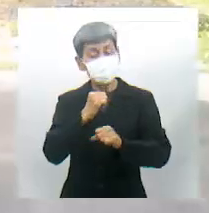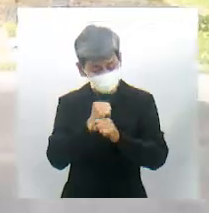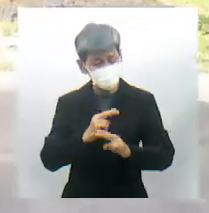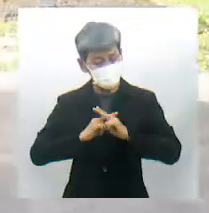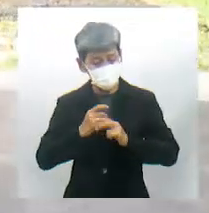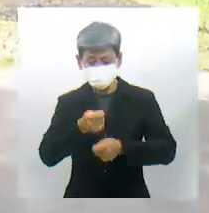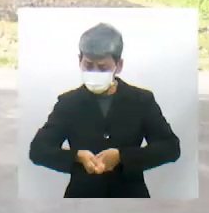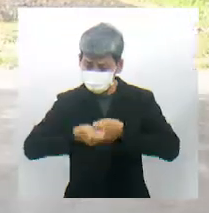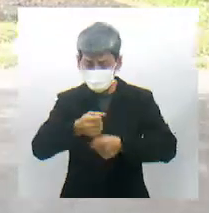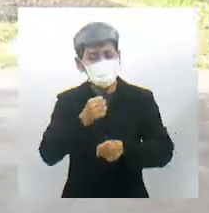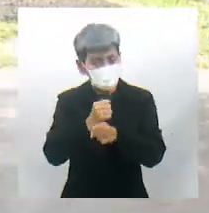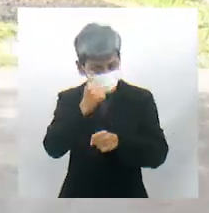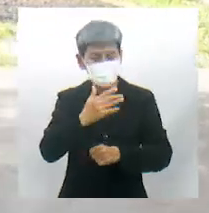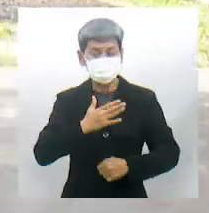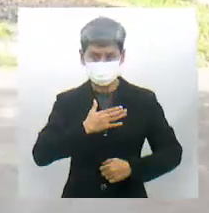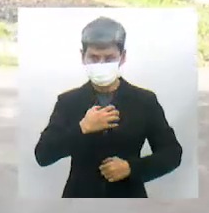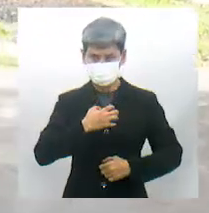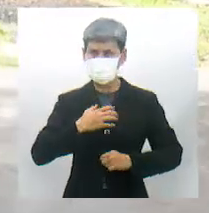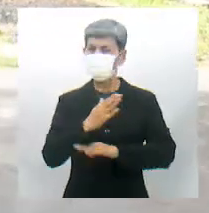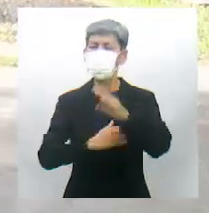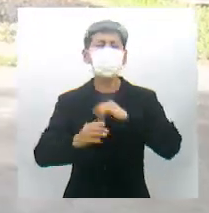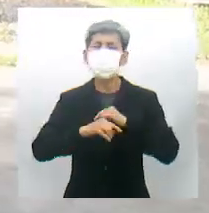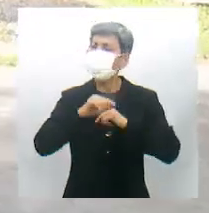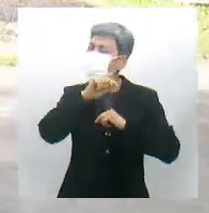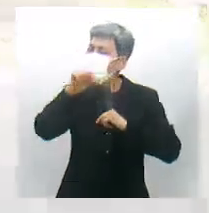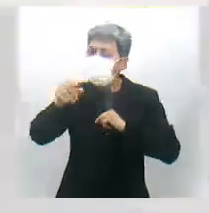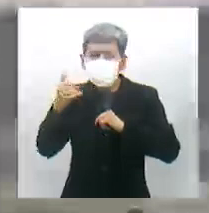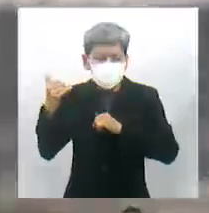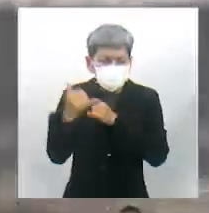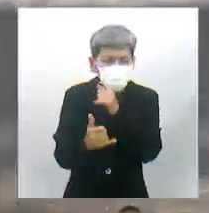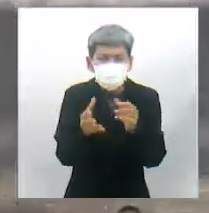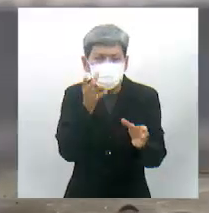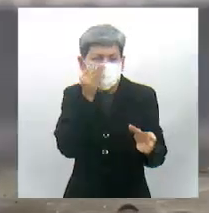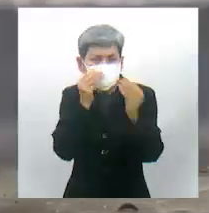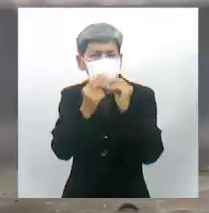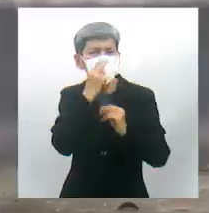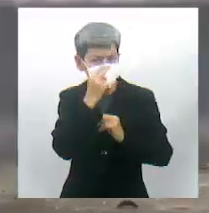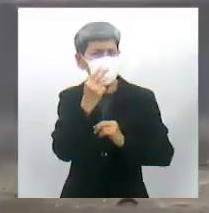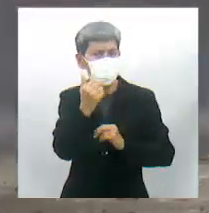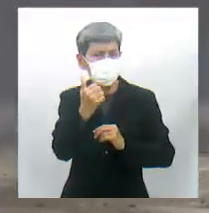ผักได้ก็เลยอยากจะให้คนพิการที่อื่นมาดู